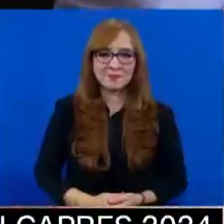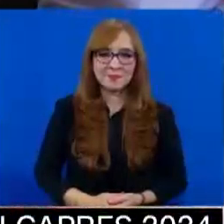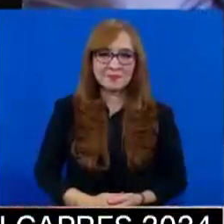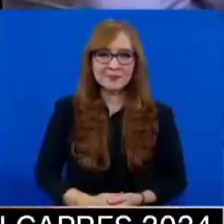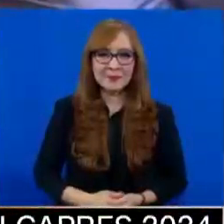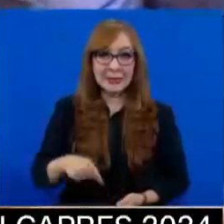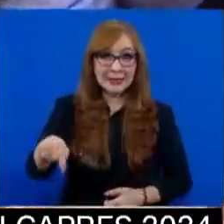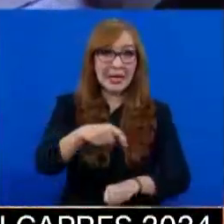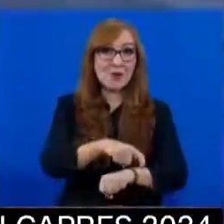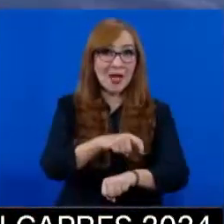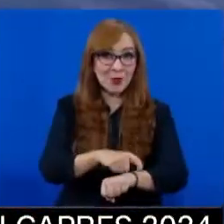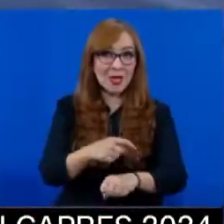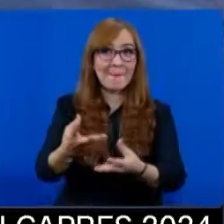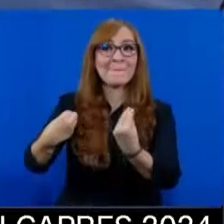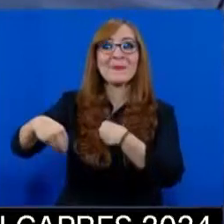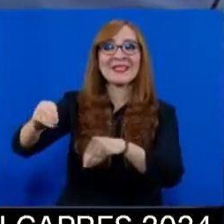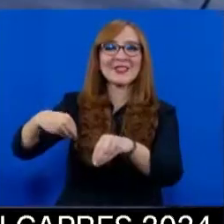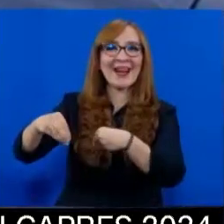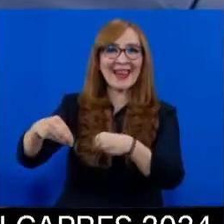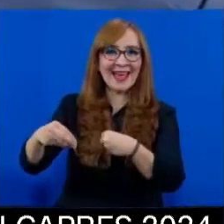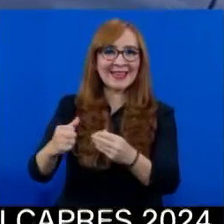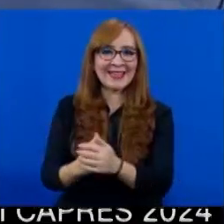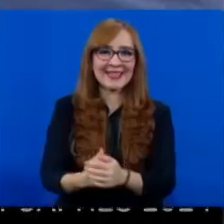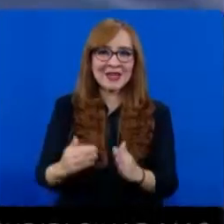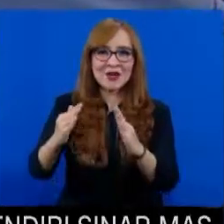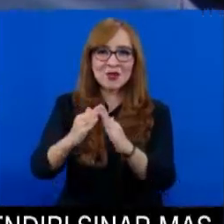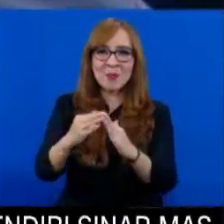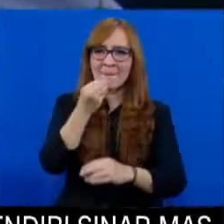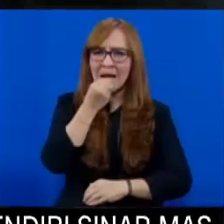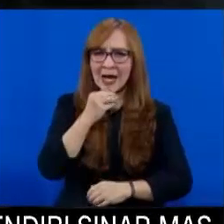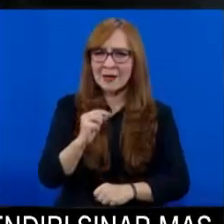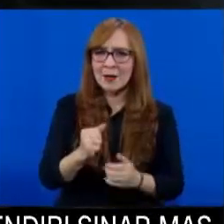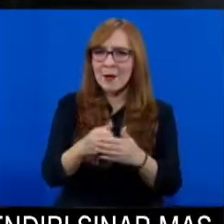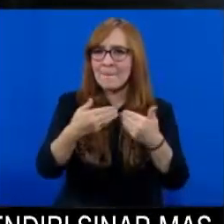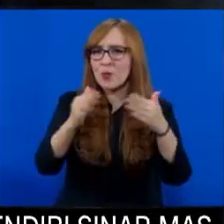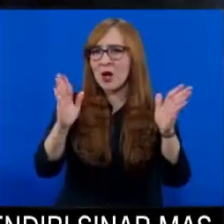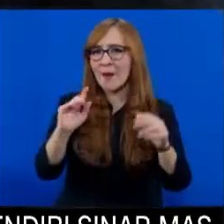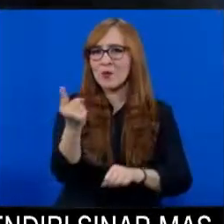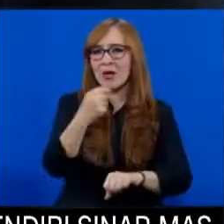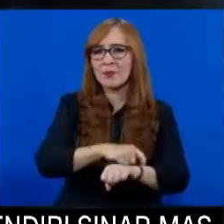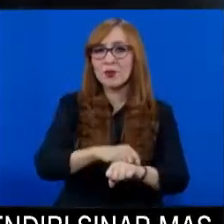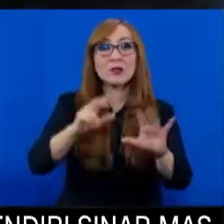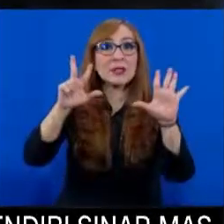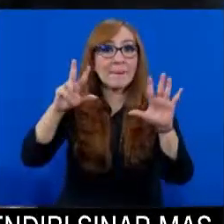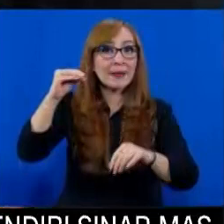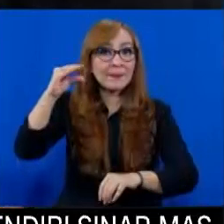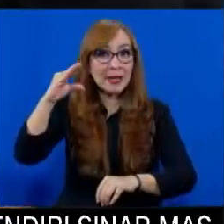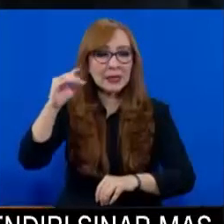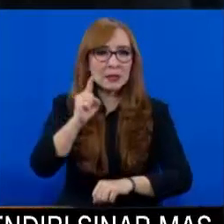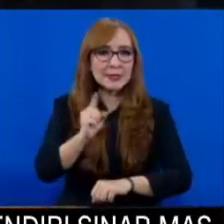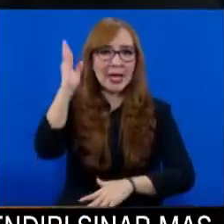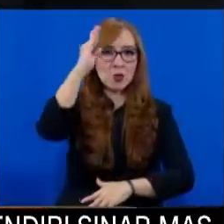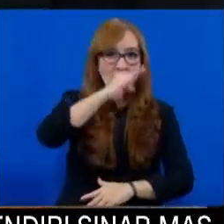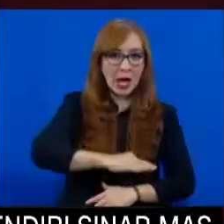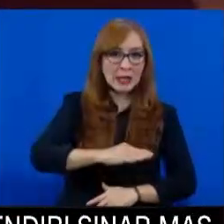Waktunya saya melayani pelanggan. Rumah makan buka mulai pukul 8 pagi. Sehari, tempat ini bisa menghabiskan 700